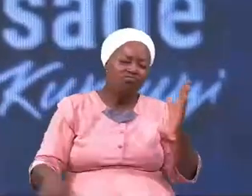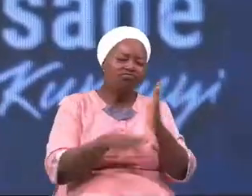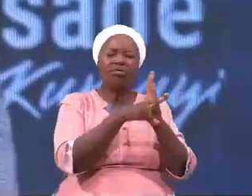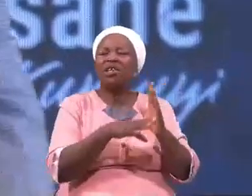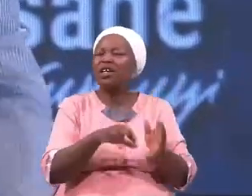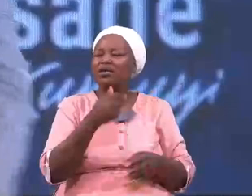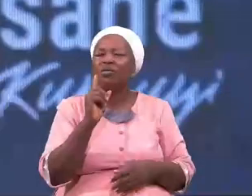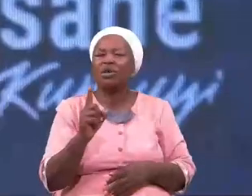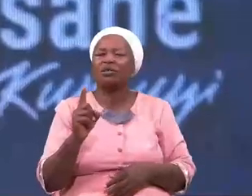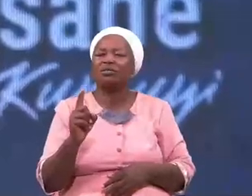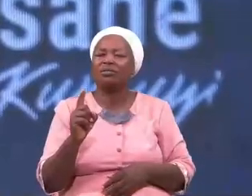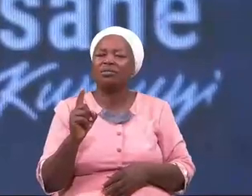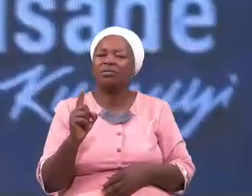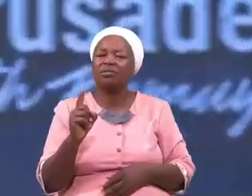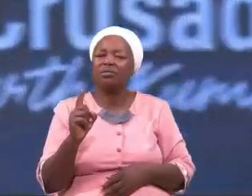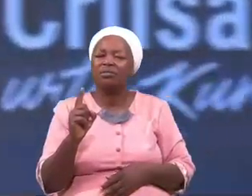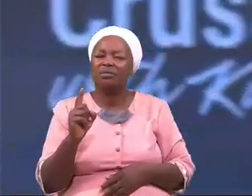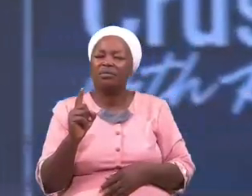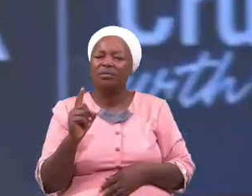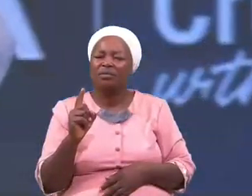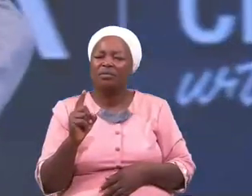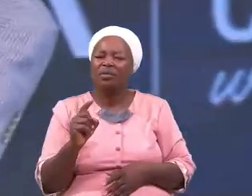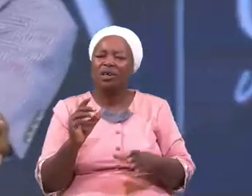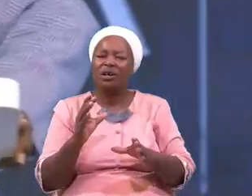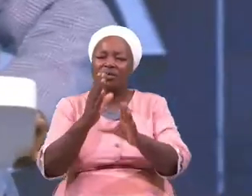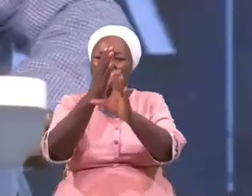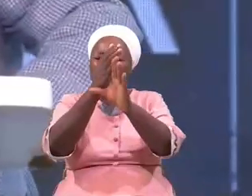tu nous as donné l'assurance que tu ne vas pas les rejeter.